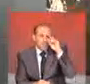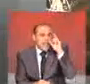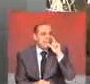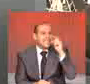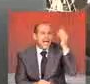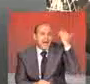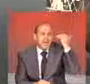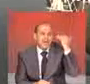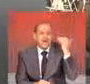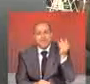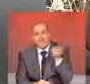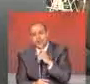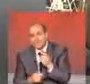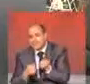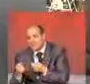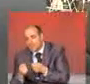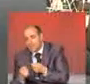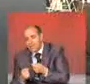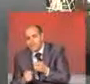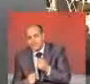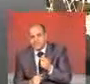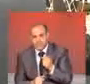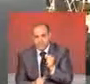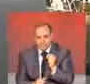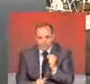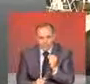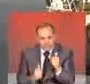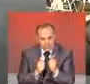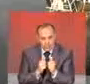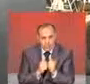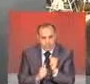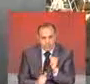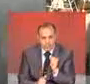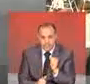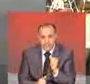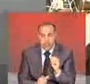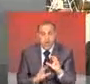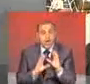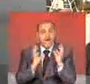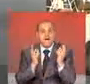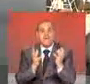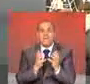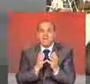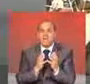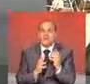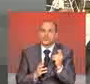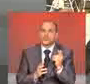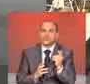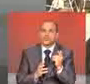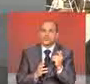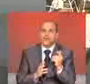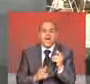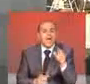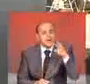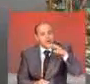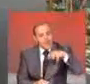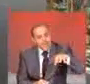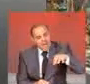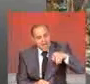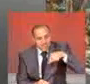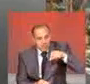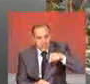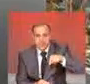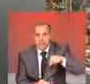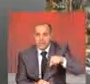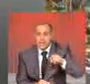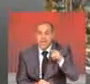يأتون في تجارة، فتقاسموا معهم الفضاء عن طريق وضع الرباع في الوسط.